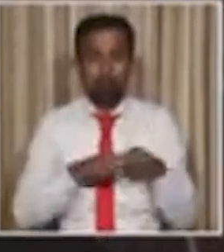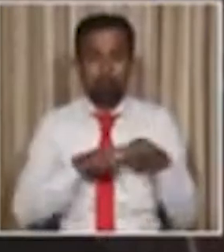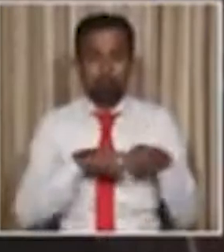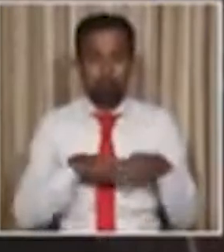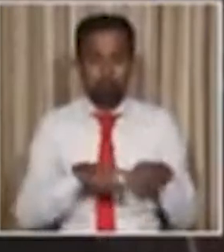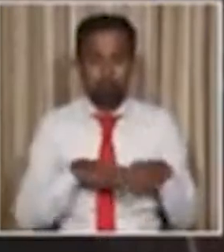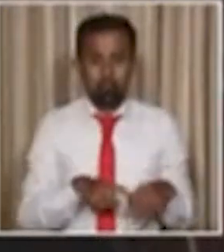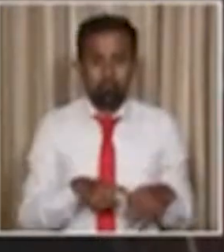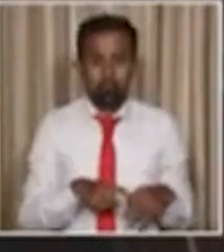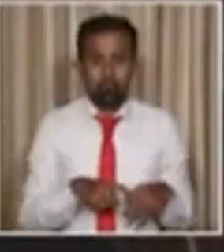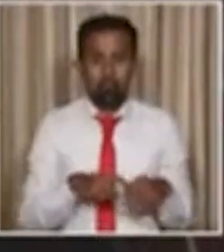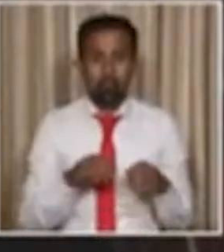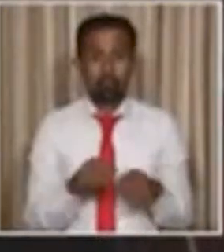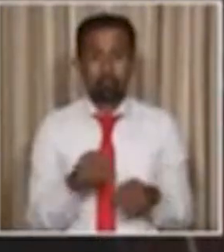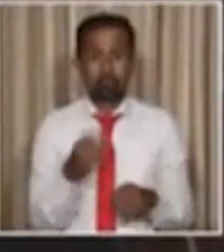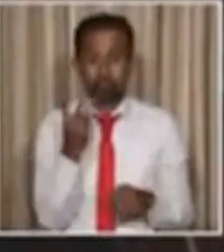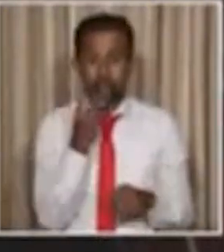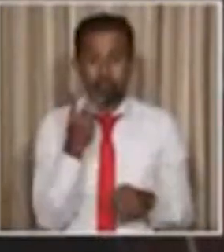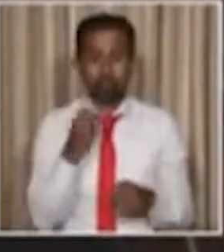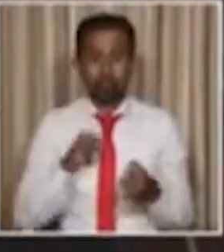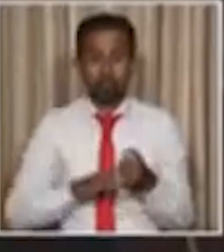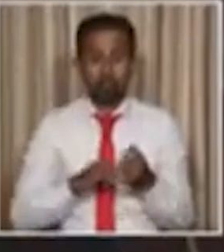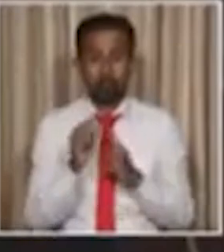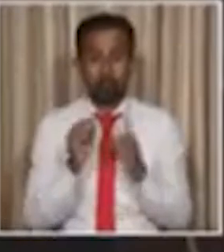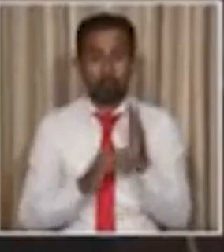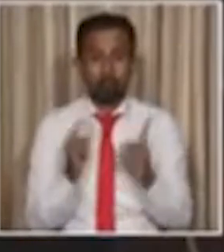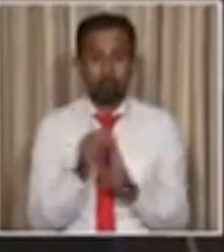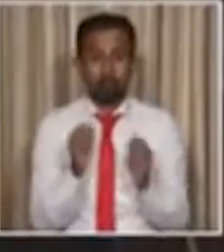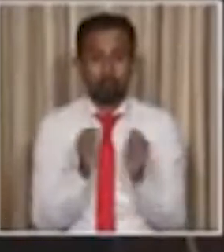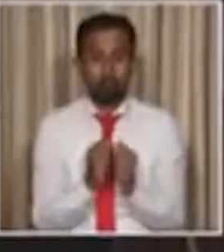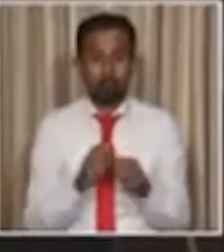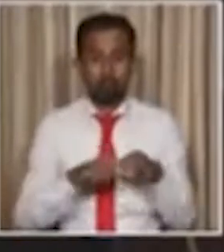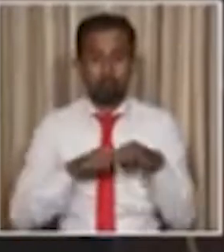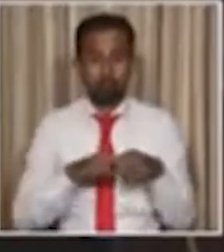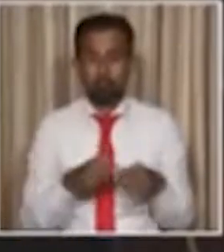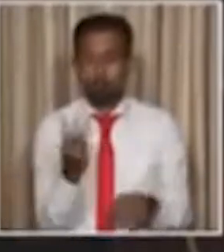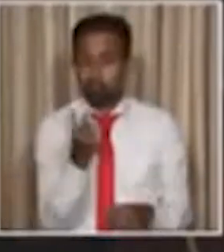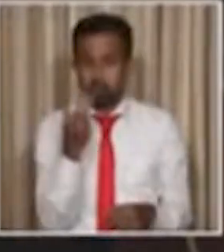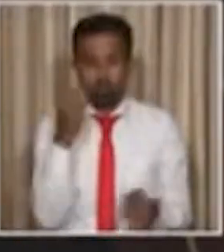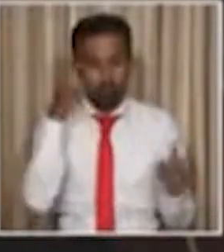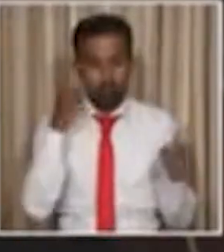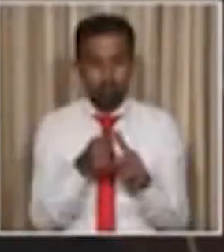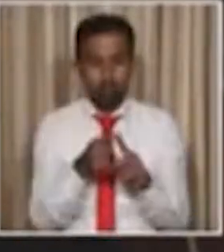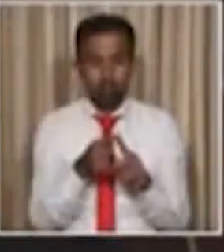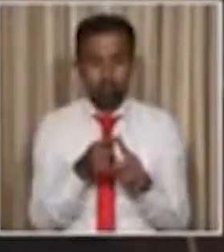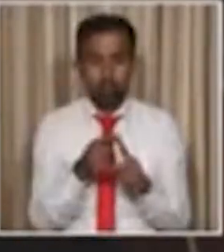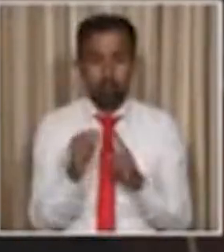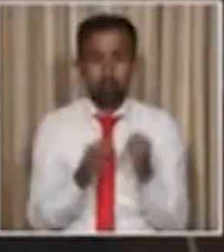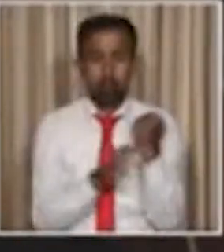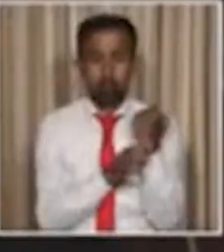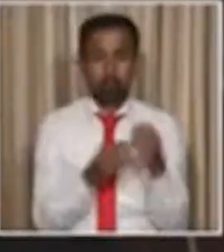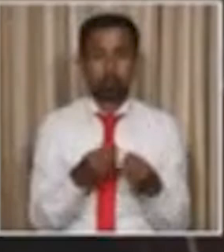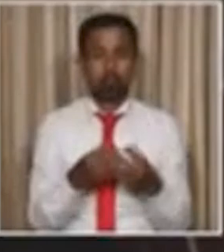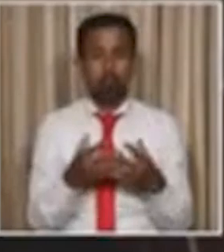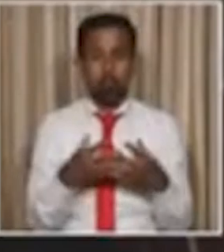කෙරෙන ටෙලිකතුවේ කිතුනක සුමන්දිරන් මන්ත්‍රීවරයාගේ ක්‍රියාකලාපයේ ප්‍රශ්න කෙරෙන ටෙලිවේ කිතුනක් ගැන මන්ත්‍රීවර ප්‍රසාද්